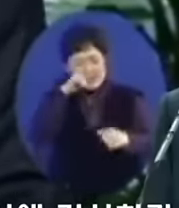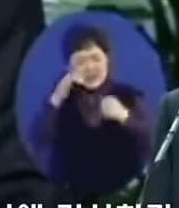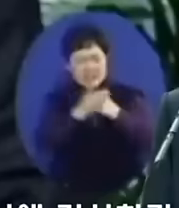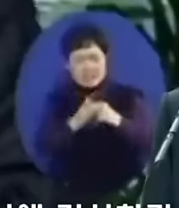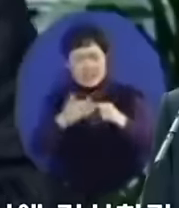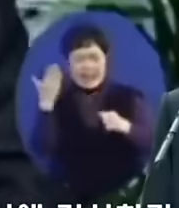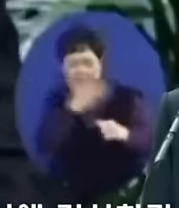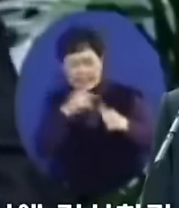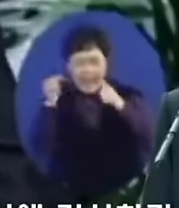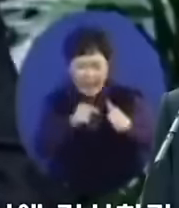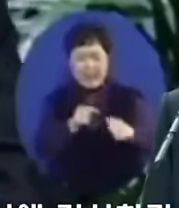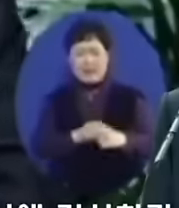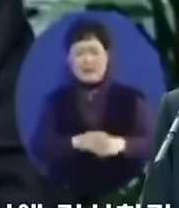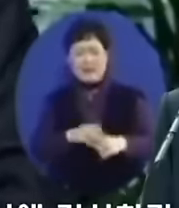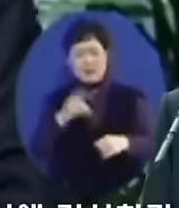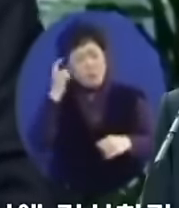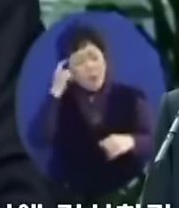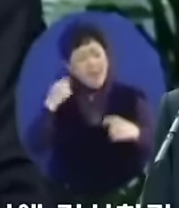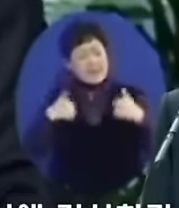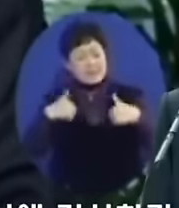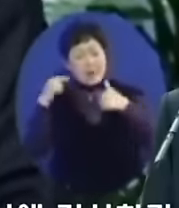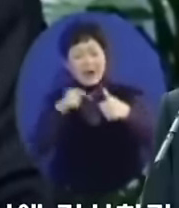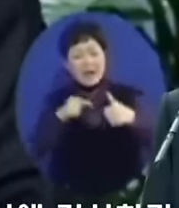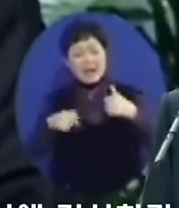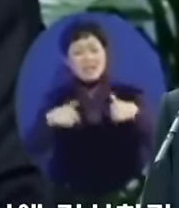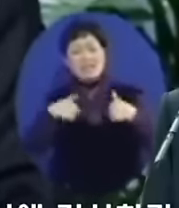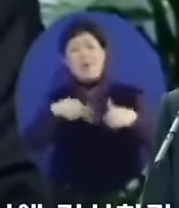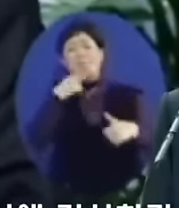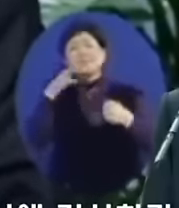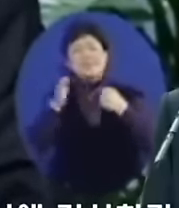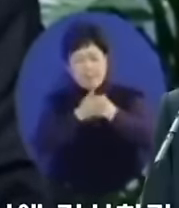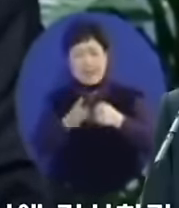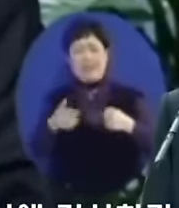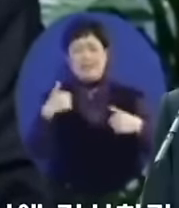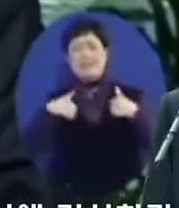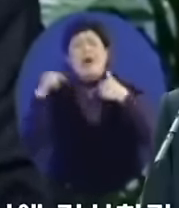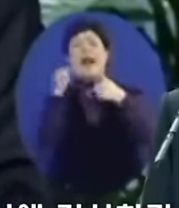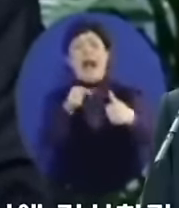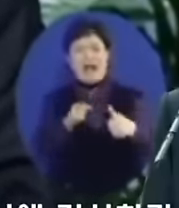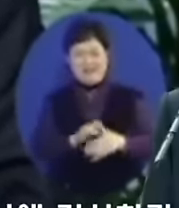명령하는 것입니다. 왜 기뻐하라 합니까? 기뻐 안 하니까.